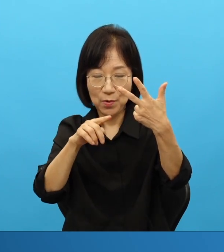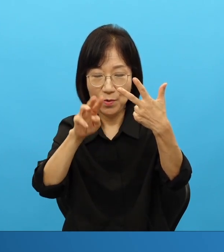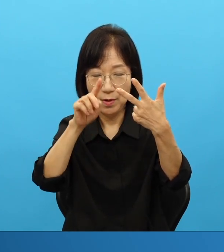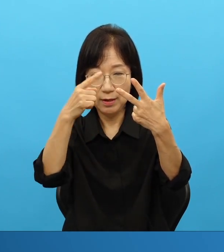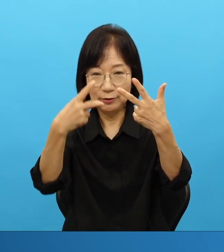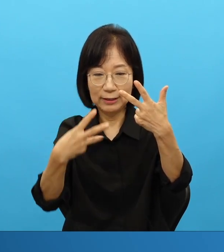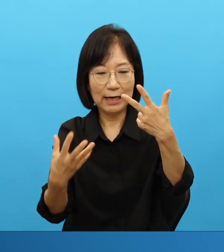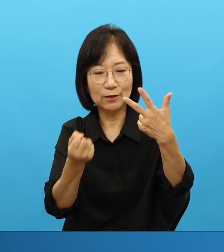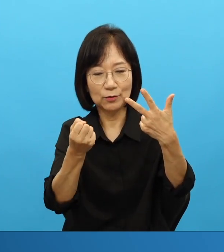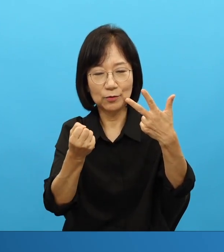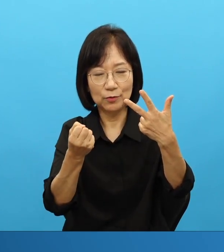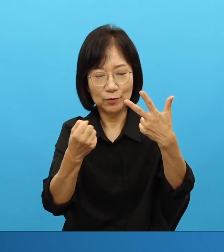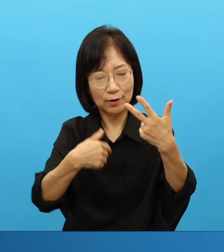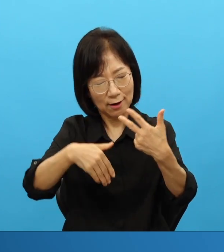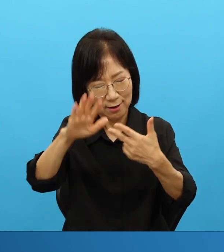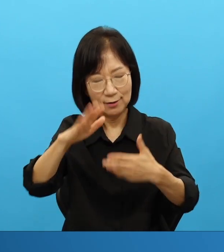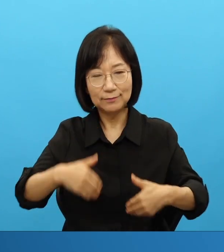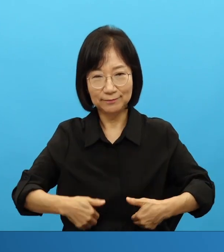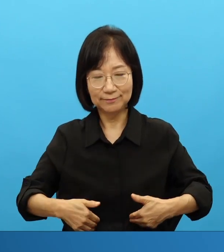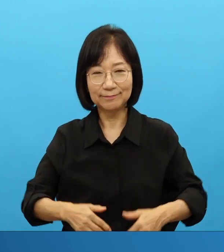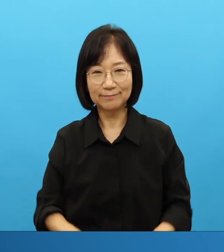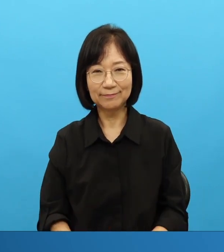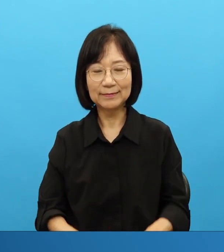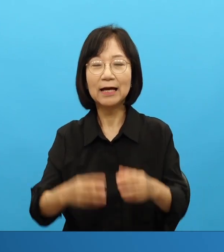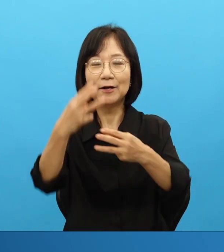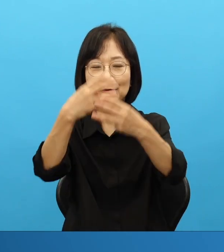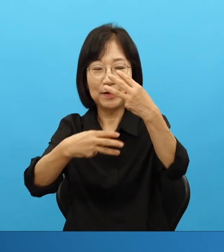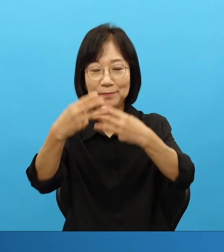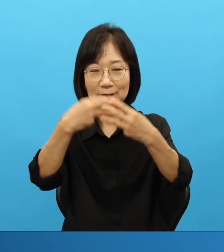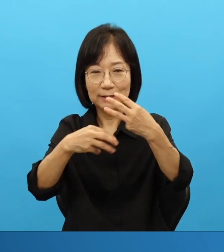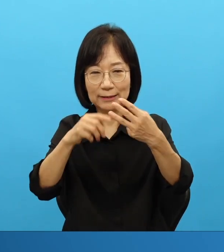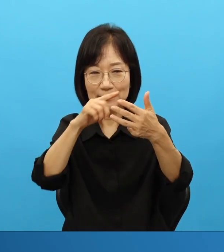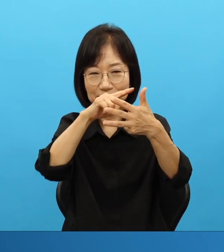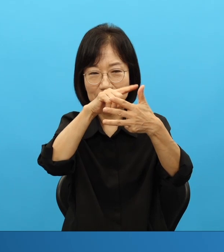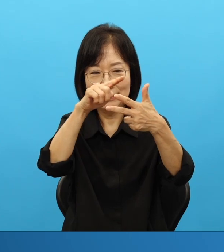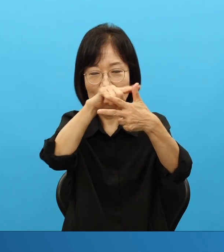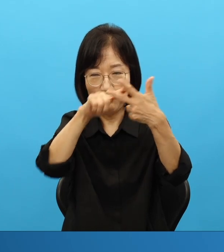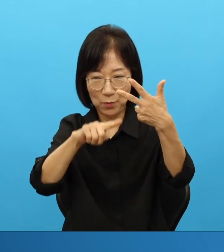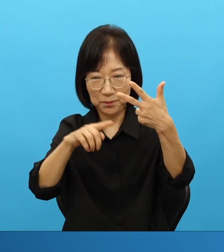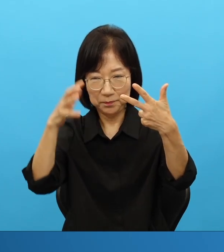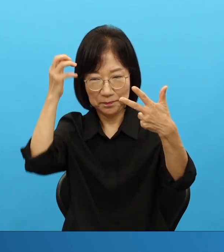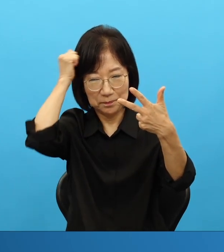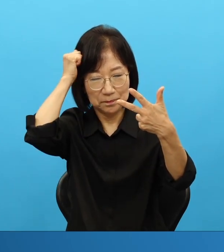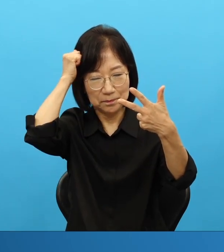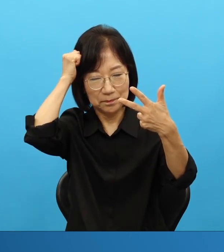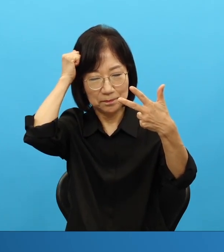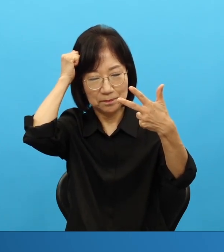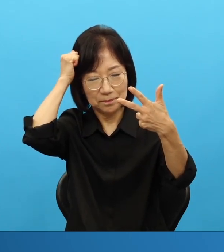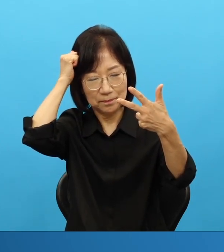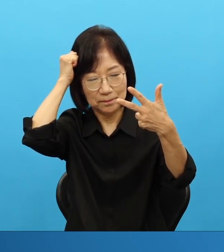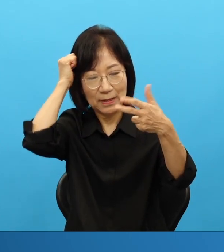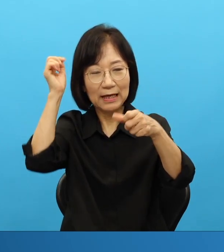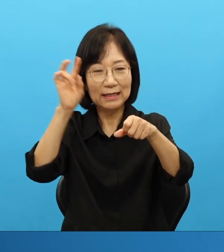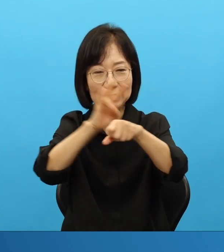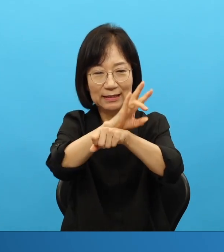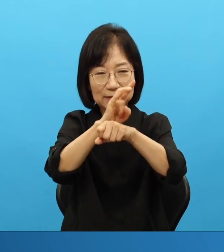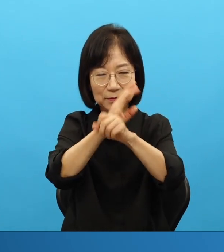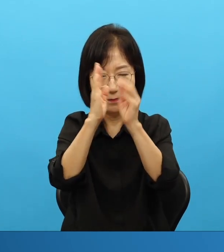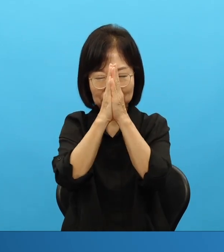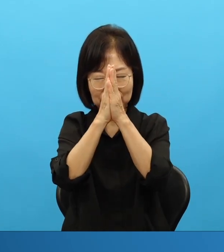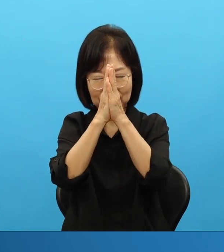into your 렘넌트는 field. 이거 붙잡고 24하는겁니다. And remnants, you must hold on to this, and you must have 24 그러면 hours. 25